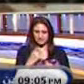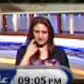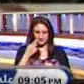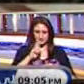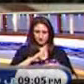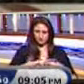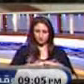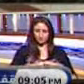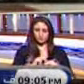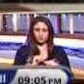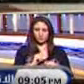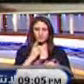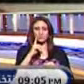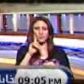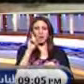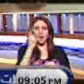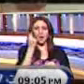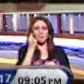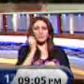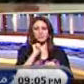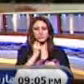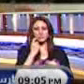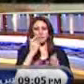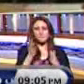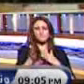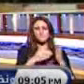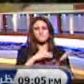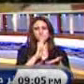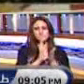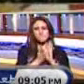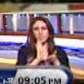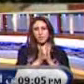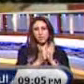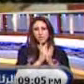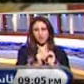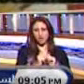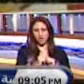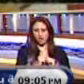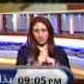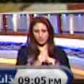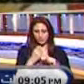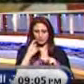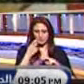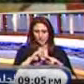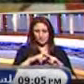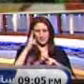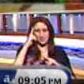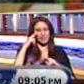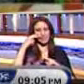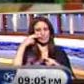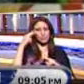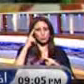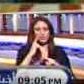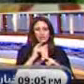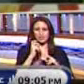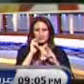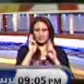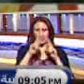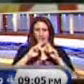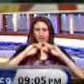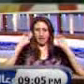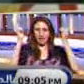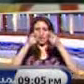عن أكثر من 15 مليار كاثوليكي موجودين في أنحاء العالم. سوف يكون